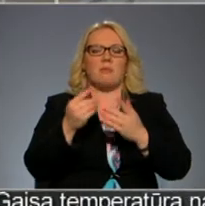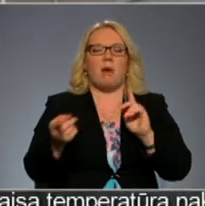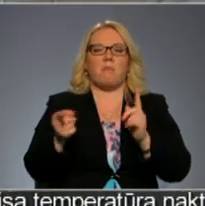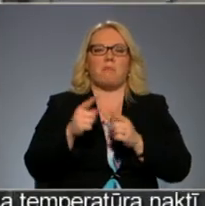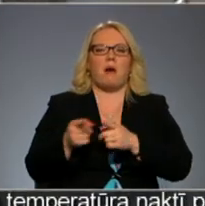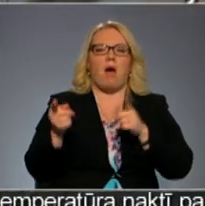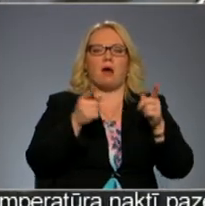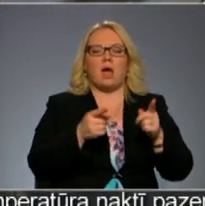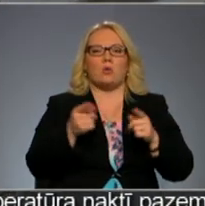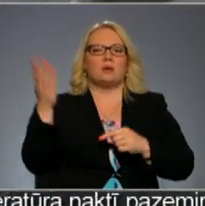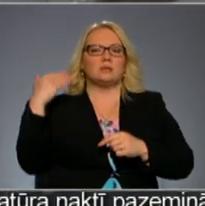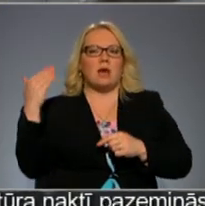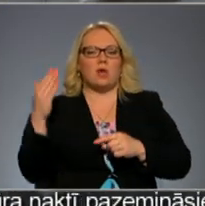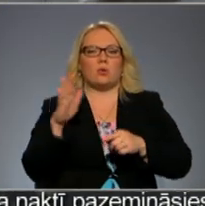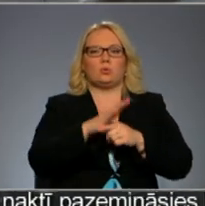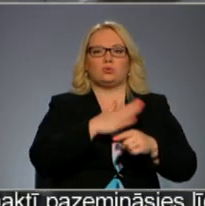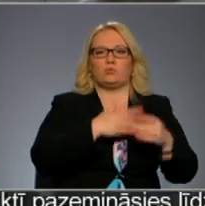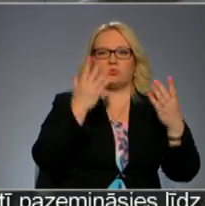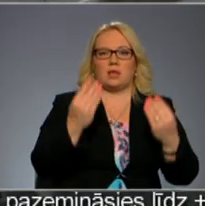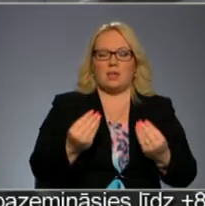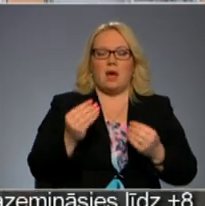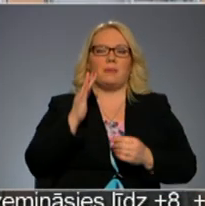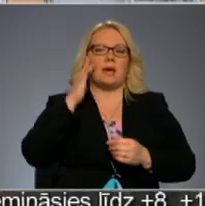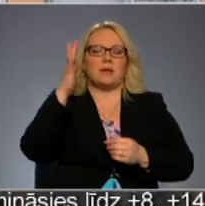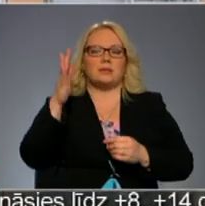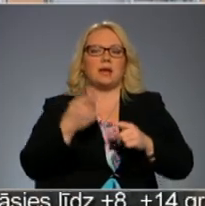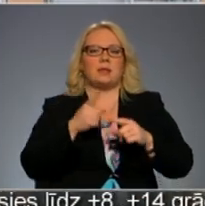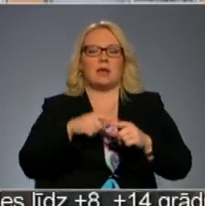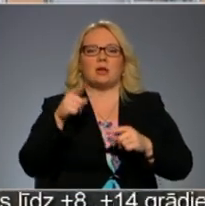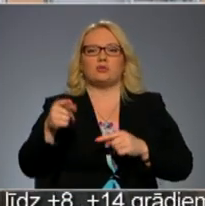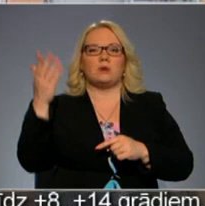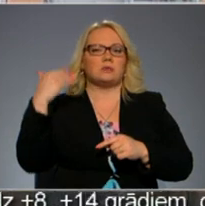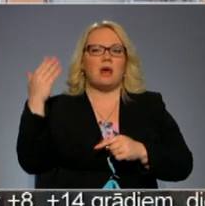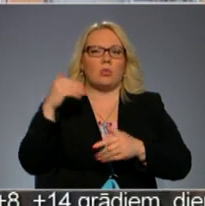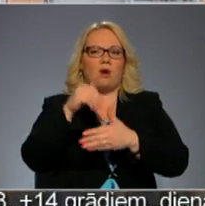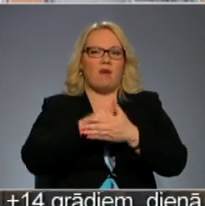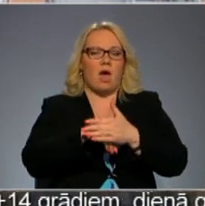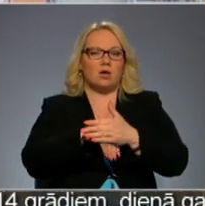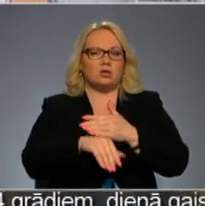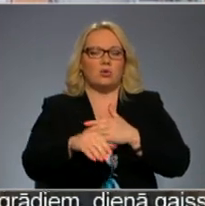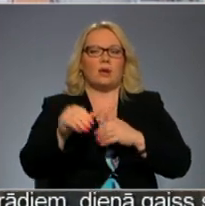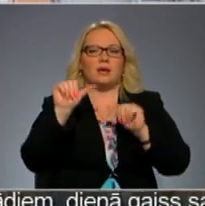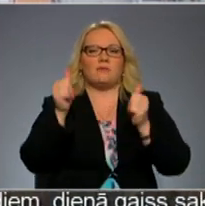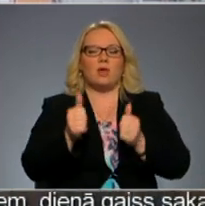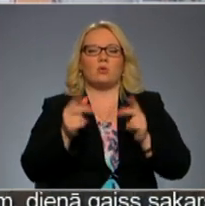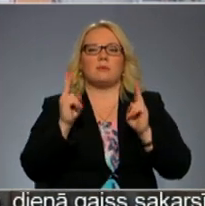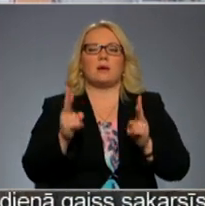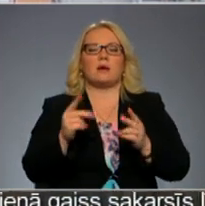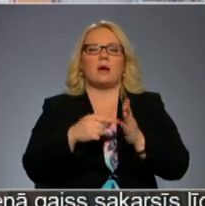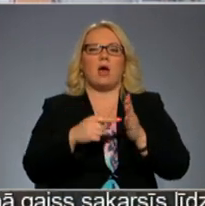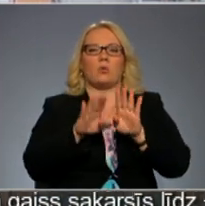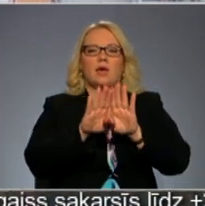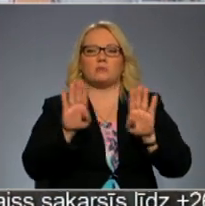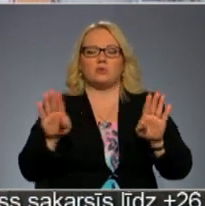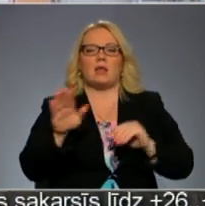no senatnes uz mūsdienām. Iecerība ir tāda, kad šo seno vēsturi izveidosim kādu ekspozīciju,